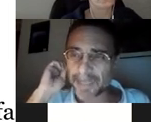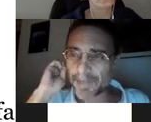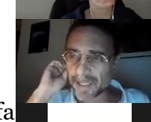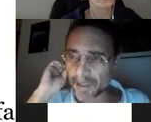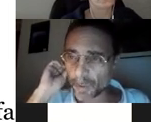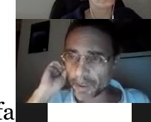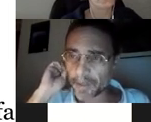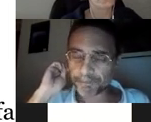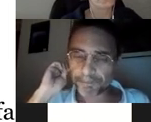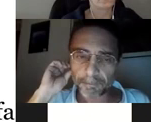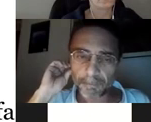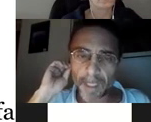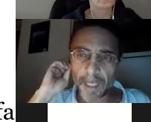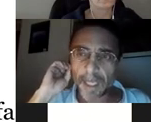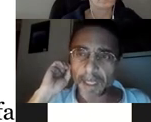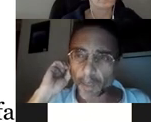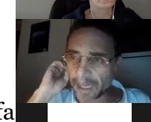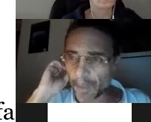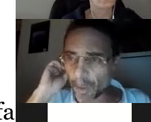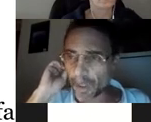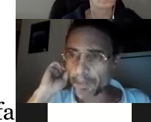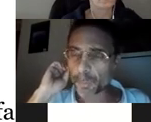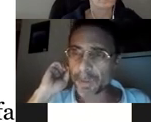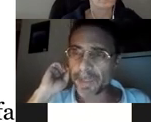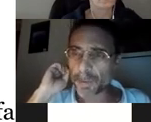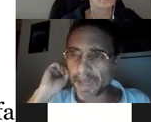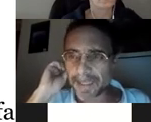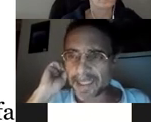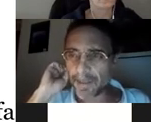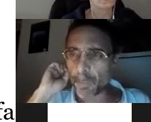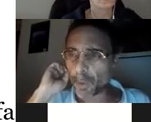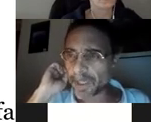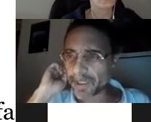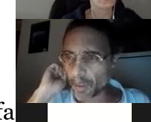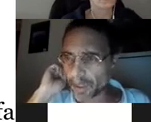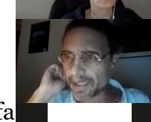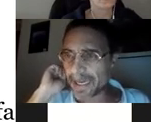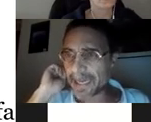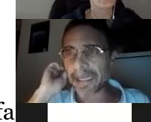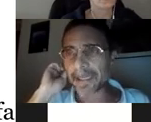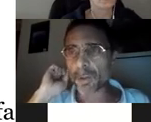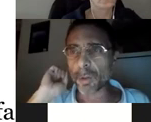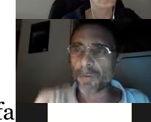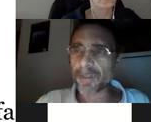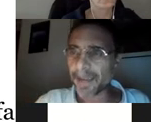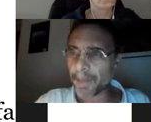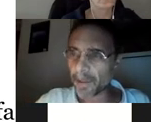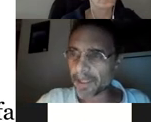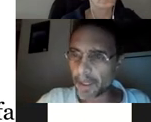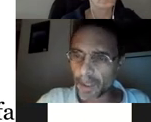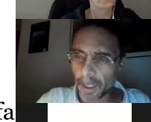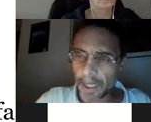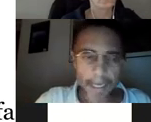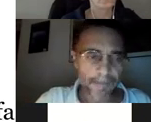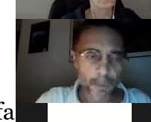una certa minimizzazione, ricordiamo ancora, appunto, il ministro Speranza, insieme a Burioni, che dicono che in Italia il rischio Covid è pare